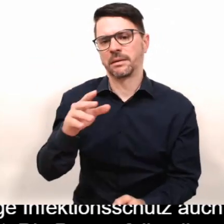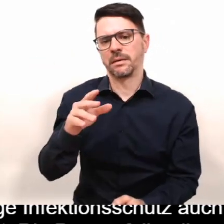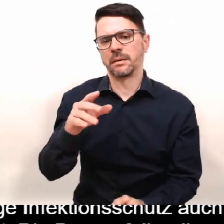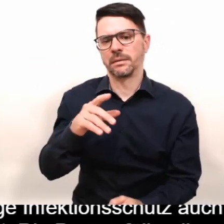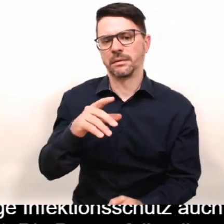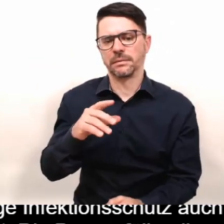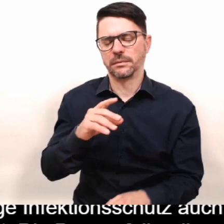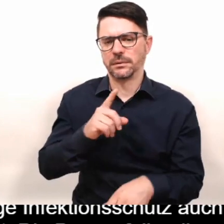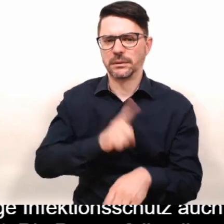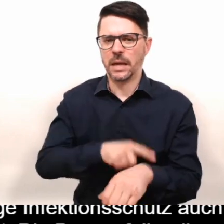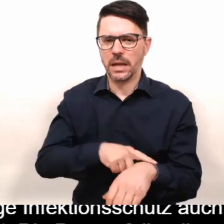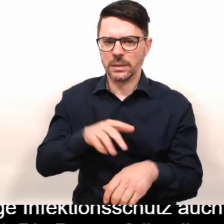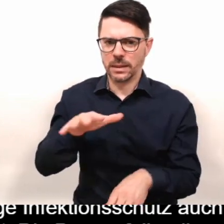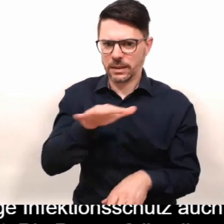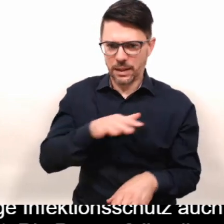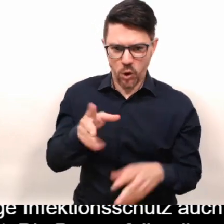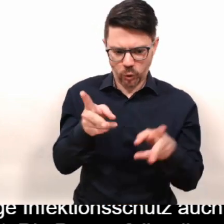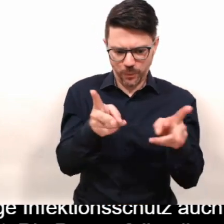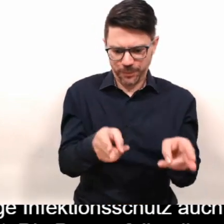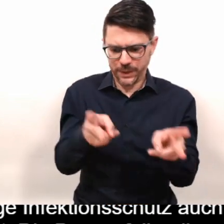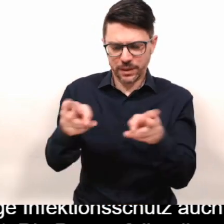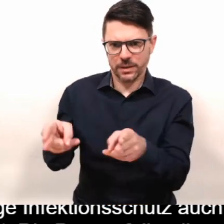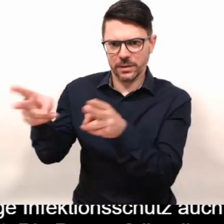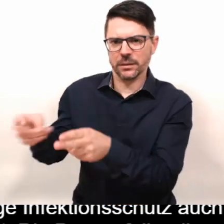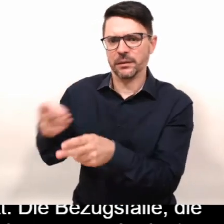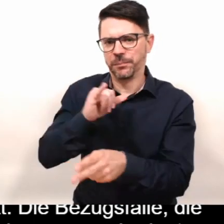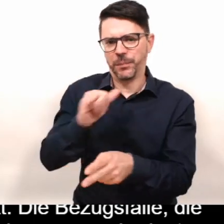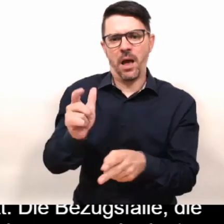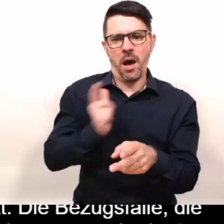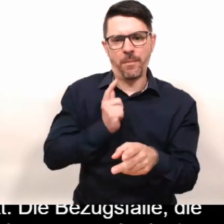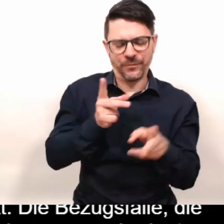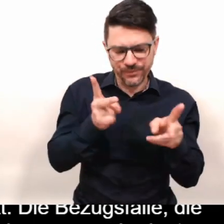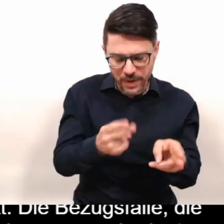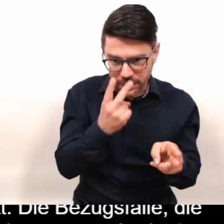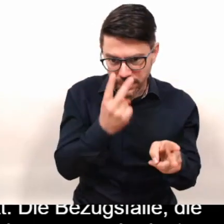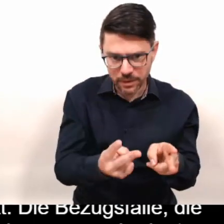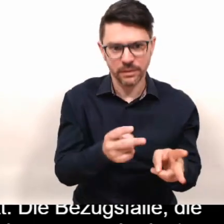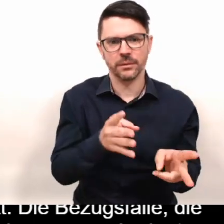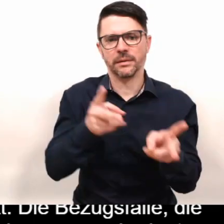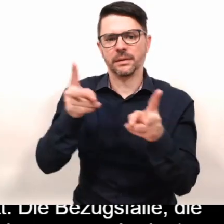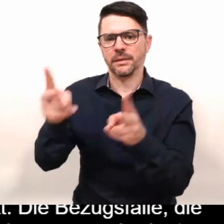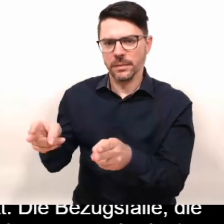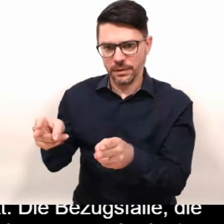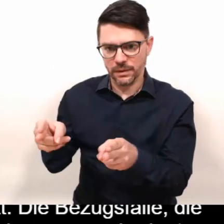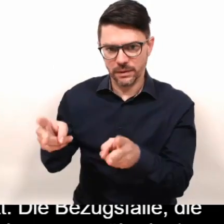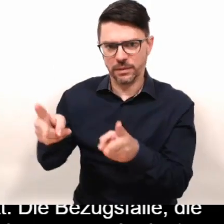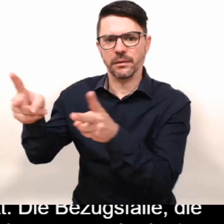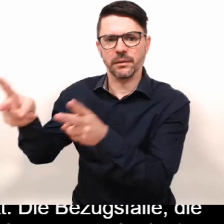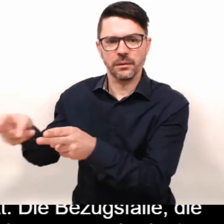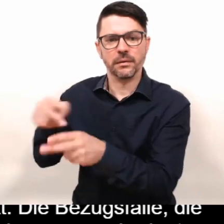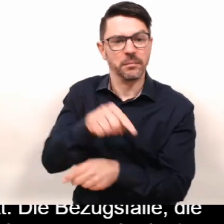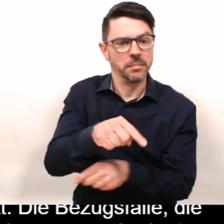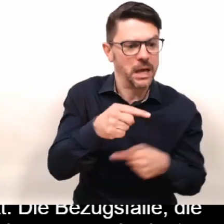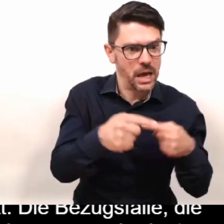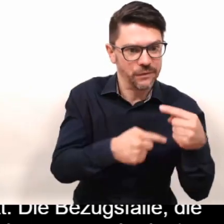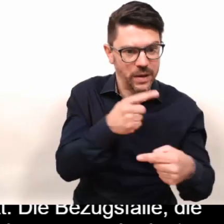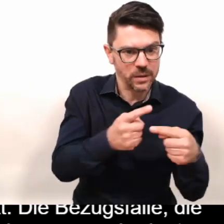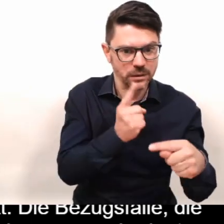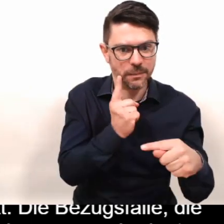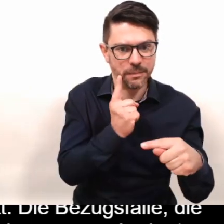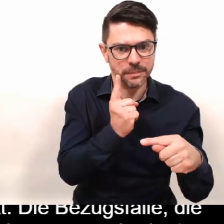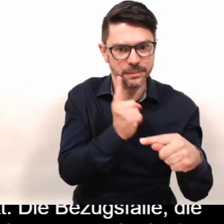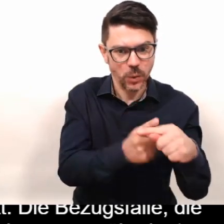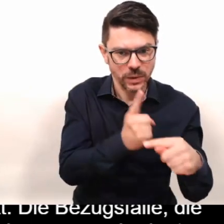positiv. Das ist wirklich erfreulich. Aber wir sollen an diesem auch festhalten und da jetzt nicht in eine Hektik verfallen.